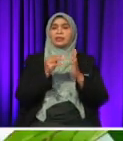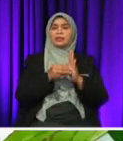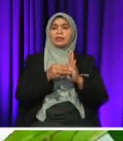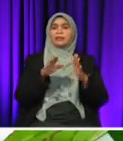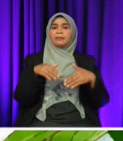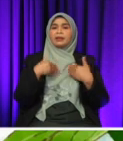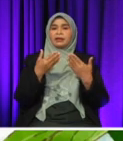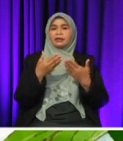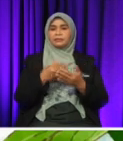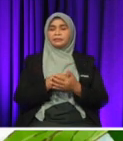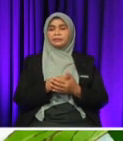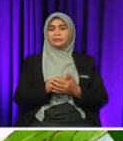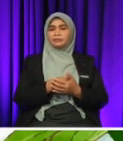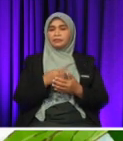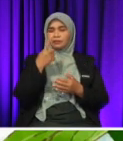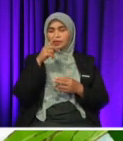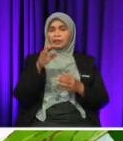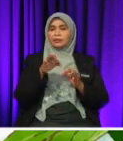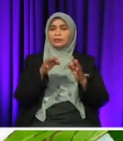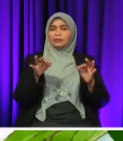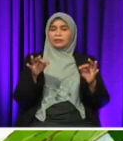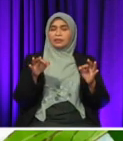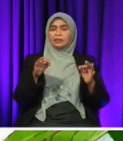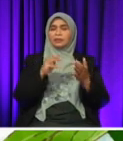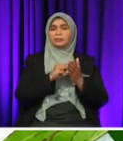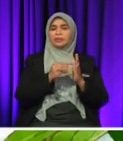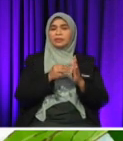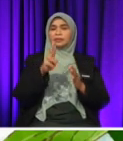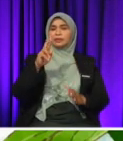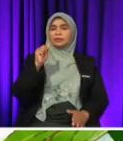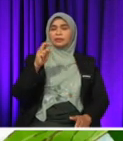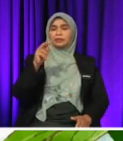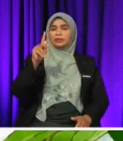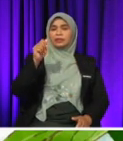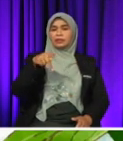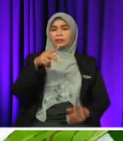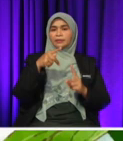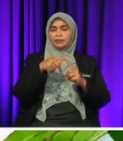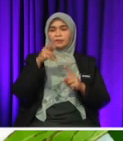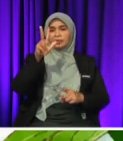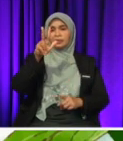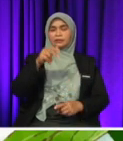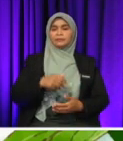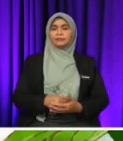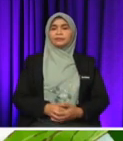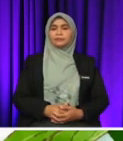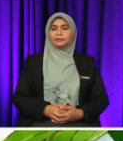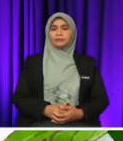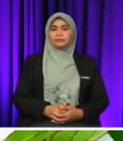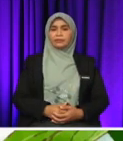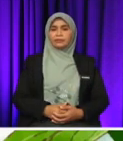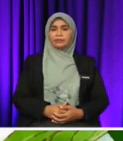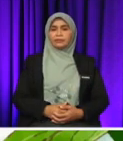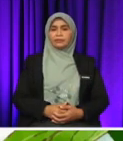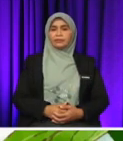untuk menguraikan maksud rangka ketiga ini masuk rangka ketiga sesudah growkoma pada usia 80